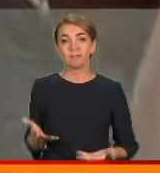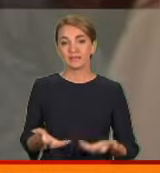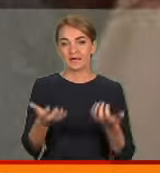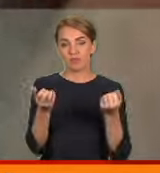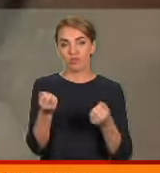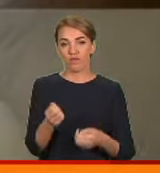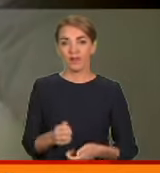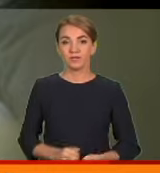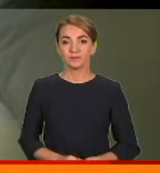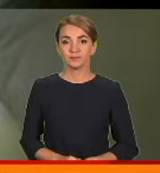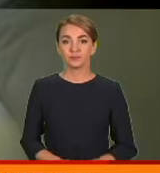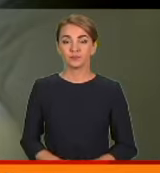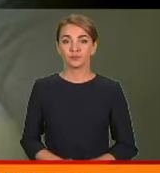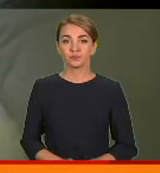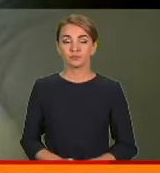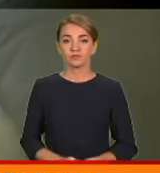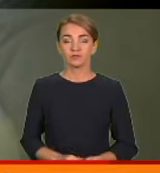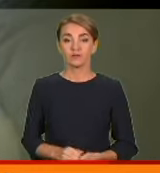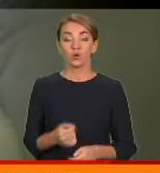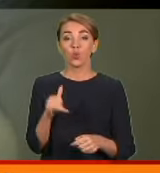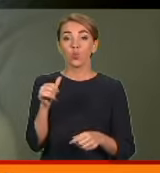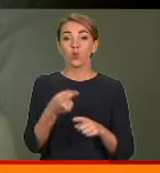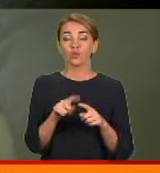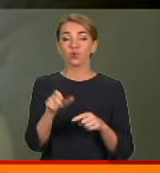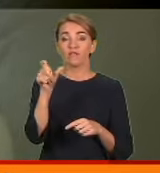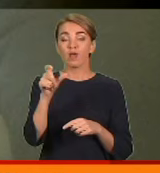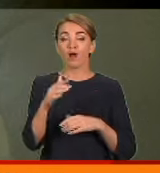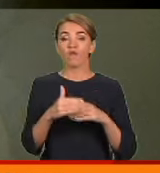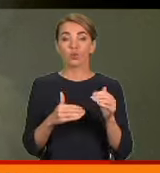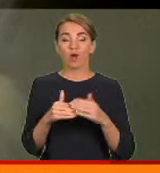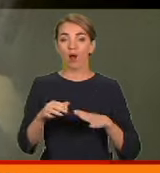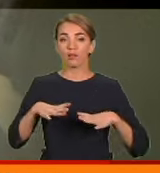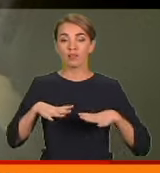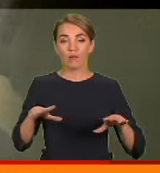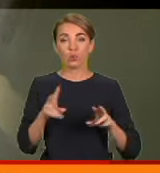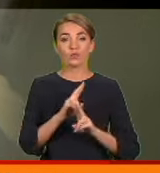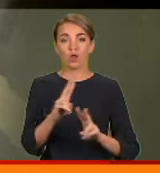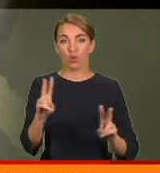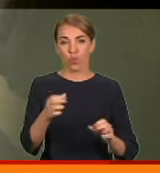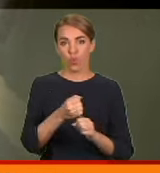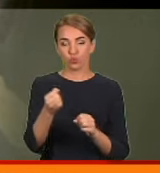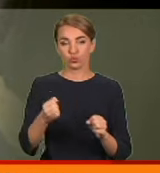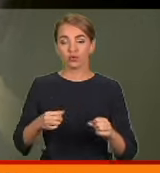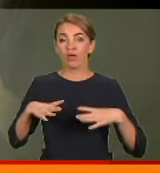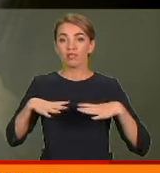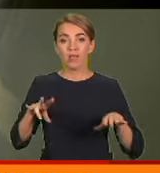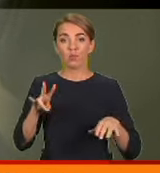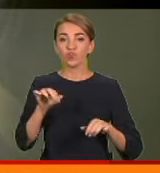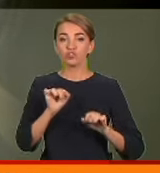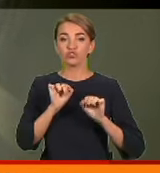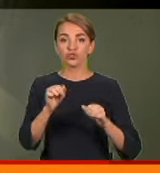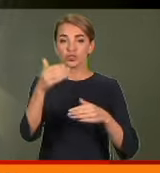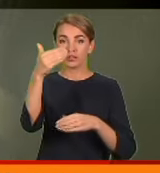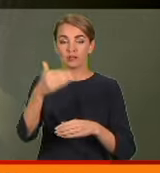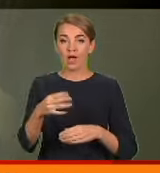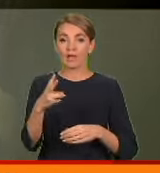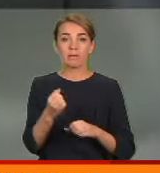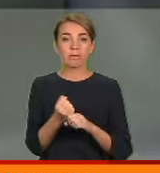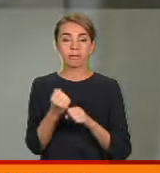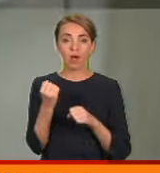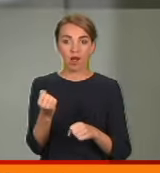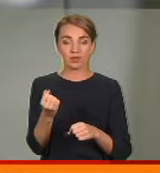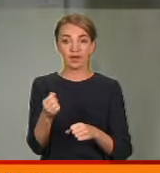підтримували. У цього чоловіка в руках не було ніякого оружия. Не було ні щита, ні палки. На